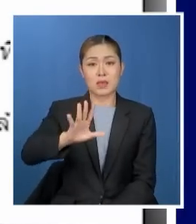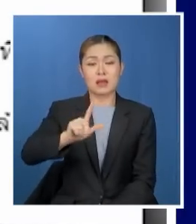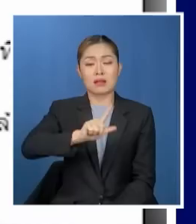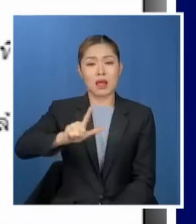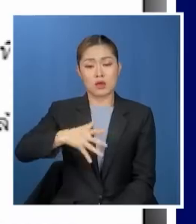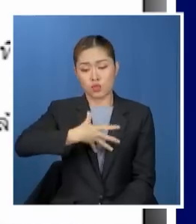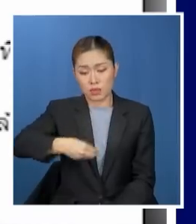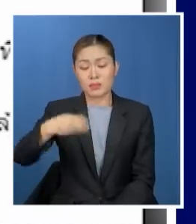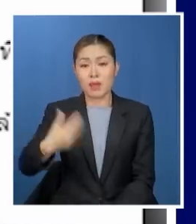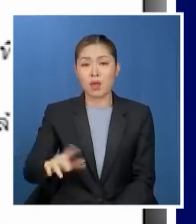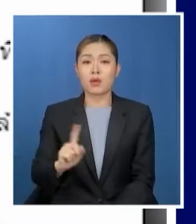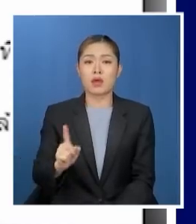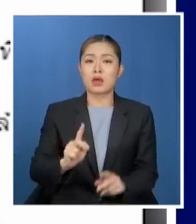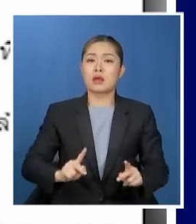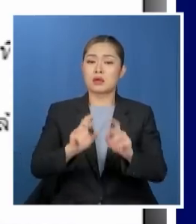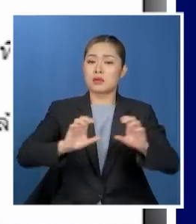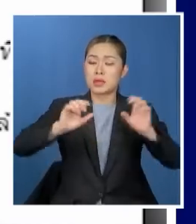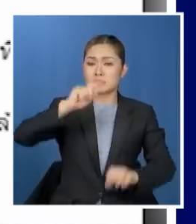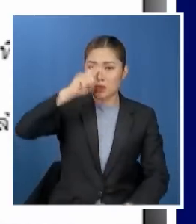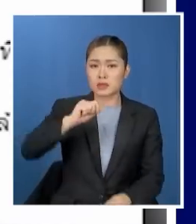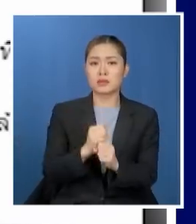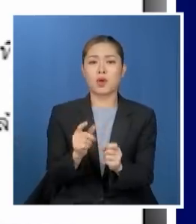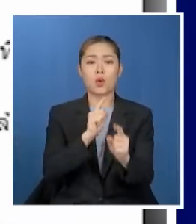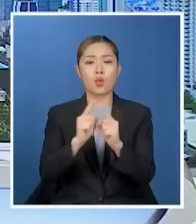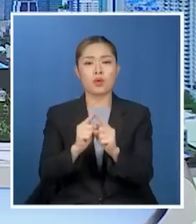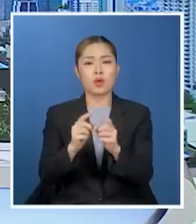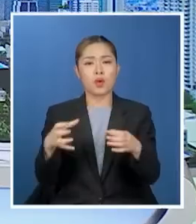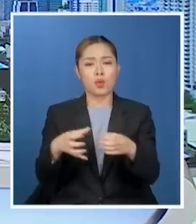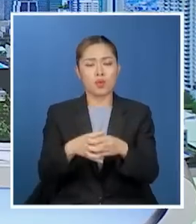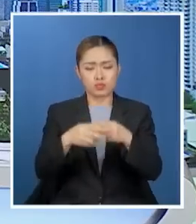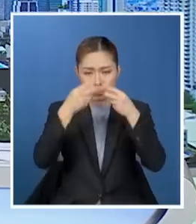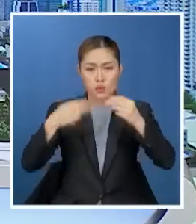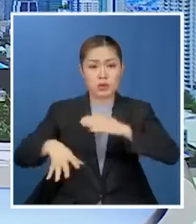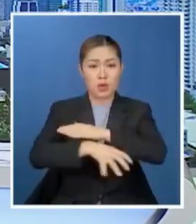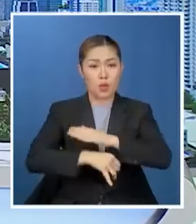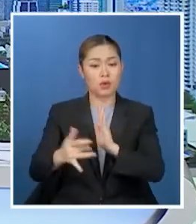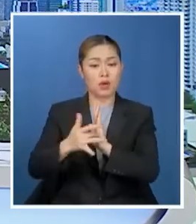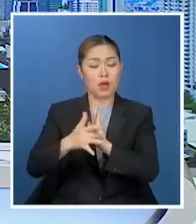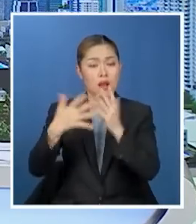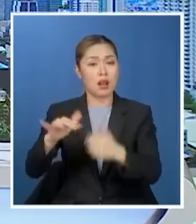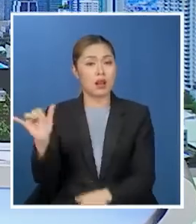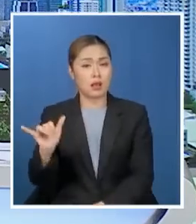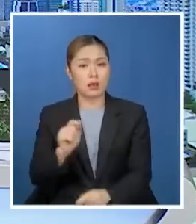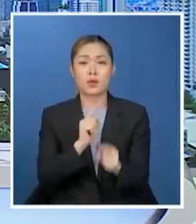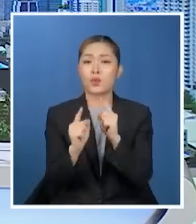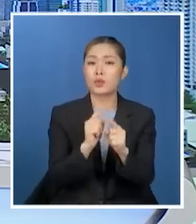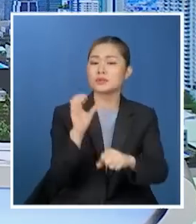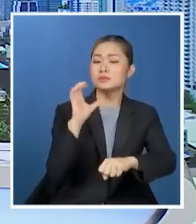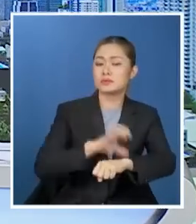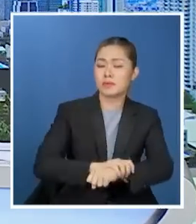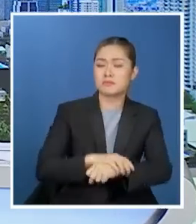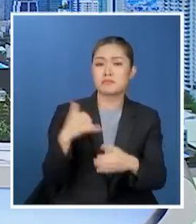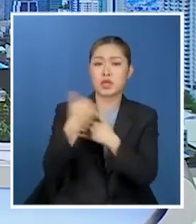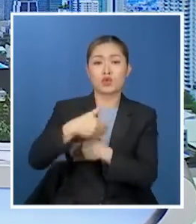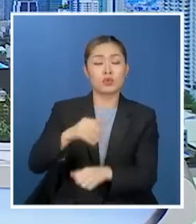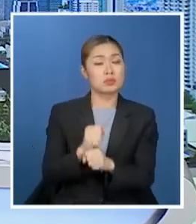หรือยังแล้วทางรัฐบาลไทยไม่รู้นะว่าพูดคุยกับกลุ่มแฮกเกอร์อย่างนี้จะทำยังไงหรือประสานการที่จะไปจับกลุ่มในต่